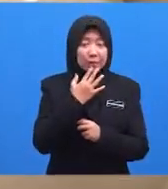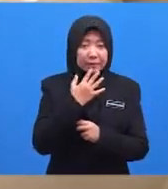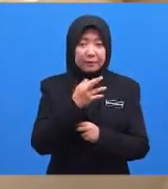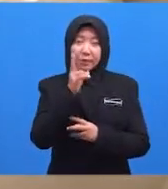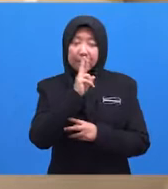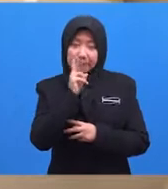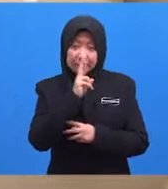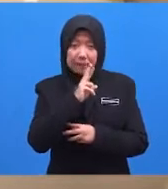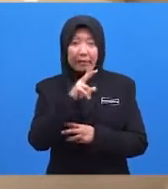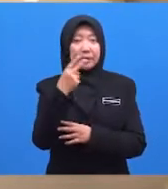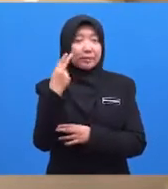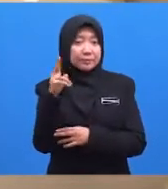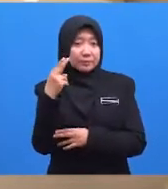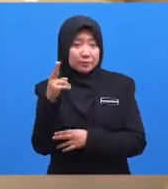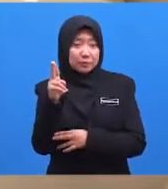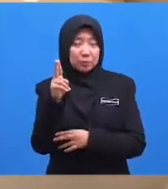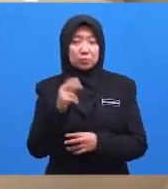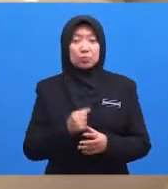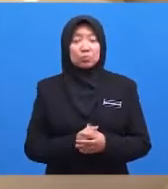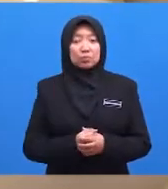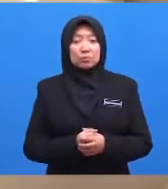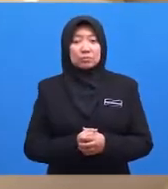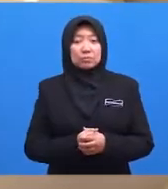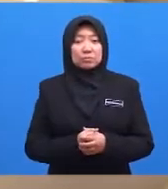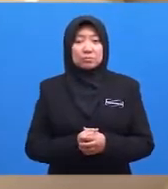tu hijau,